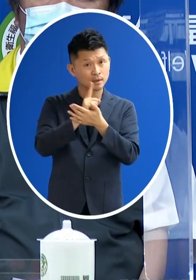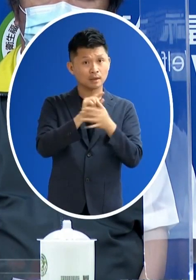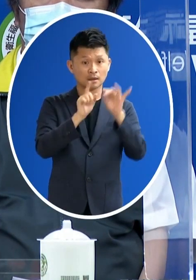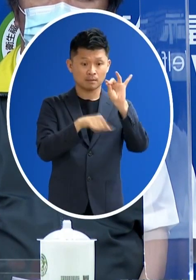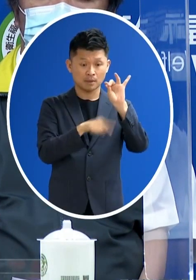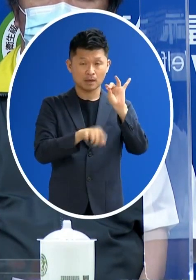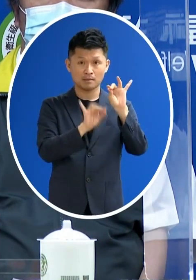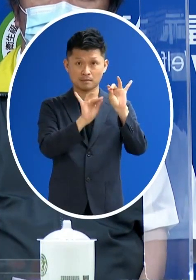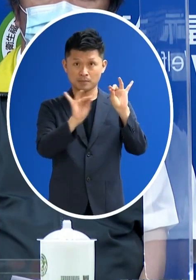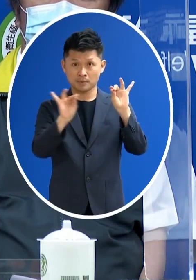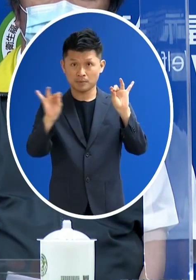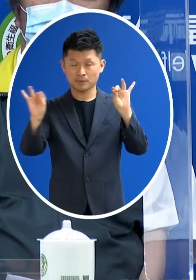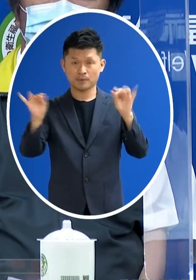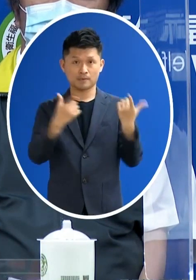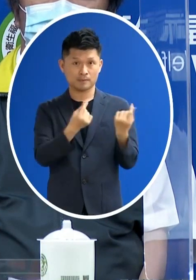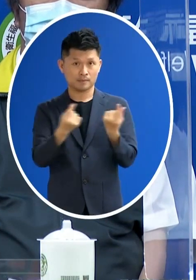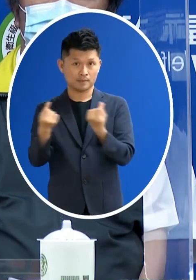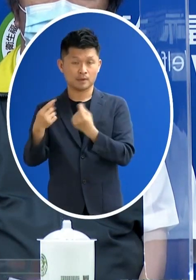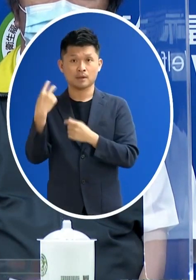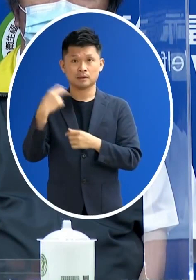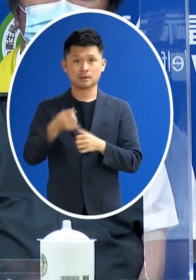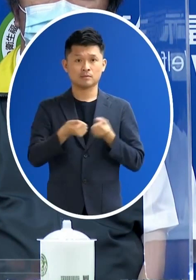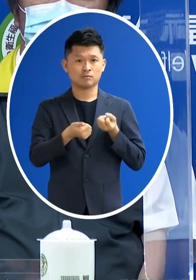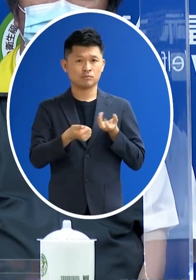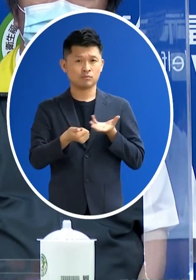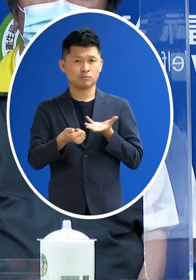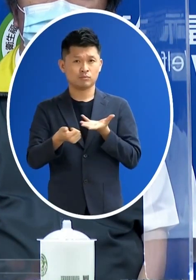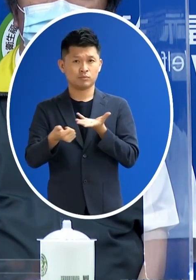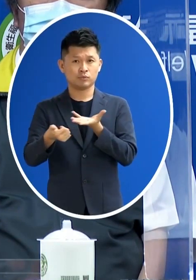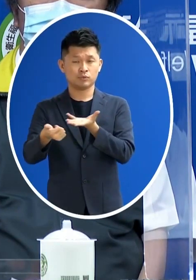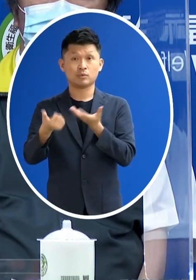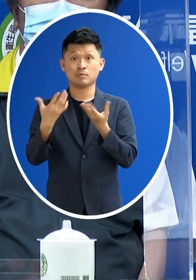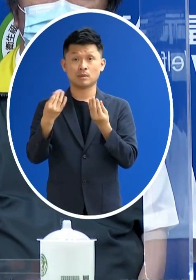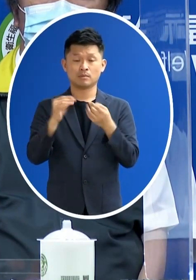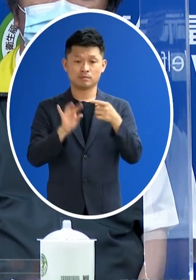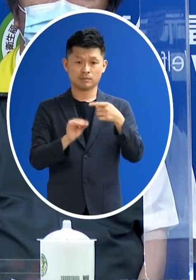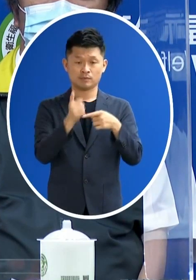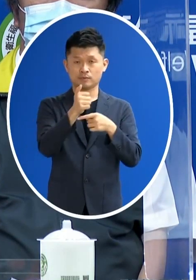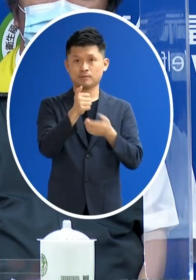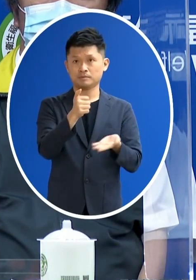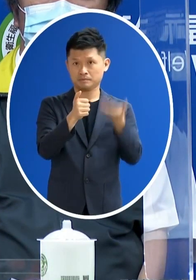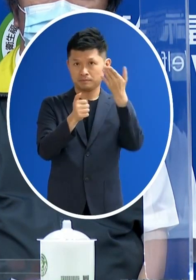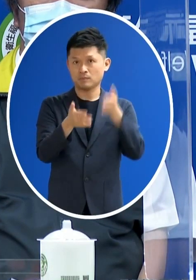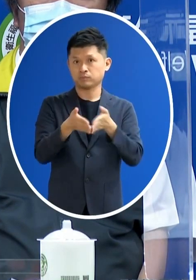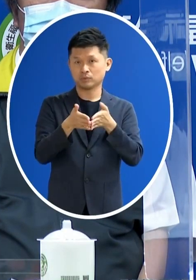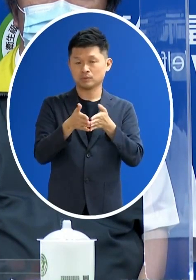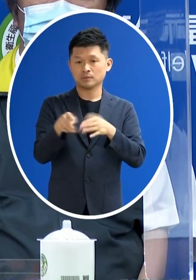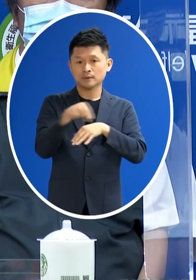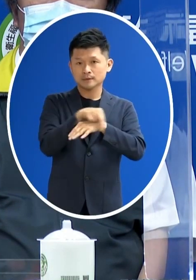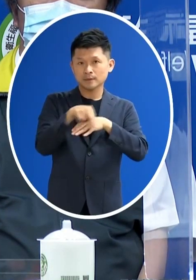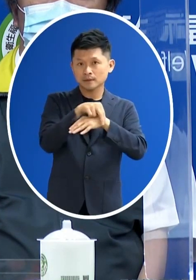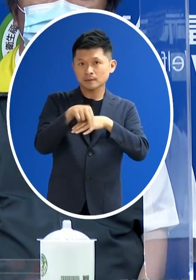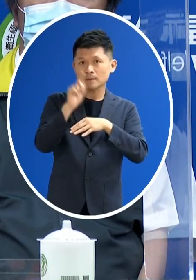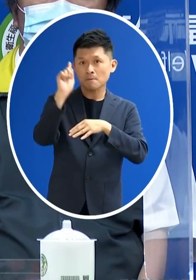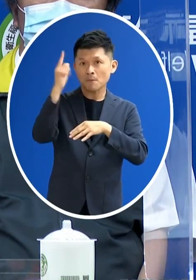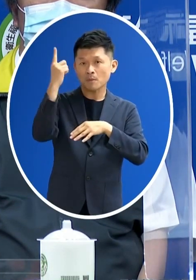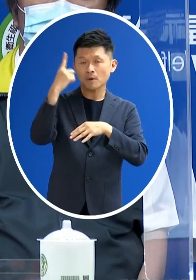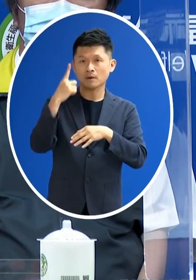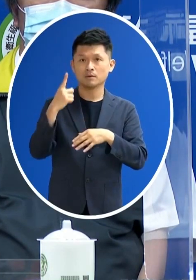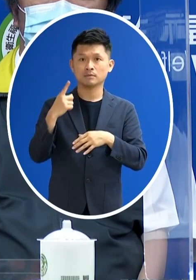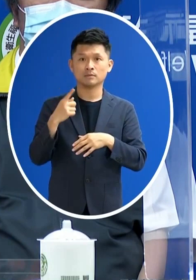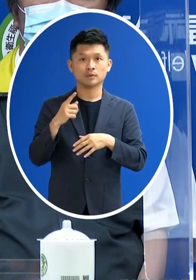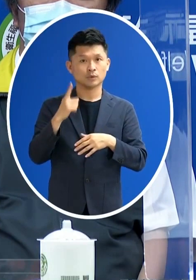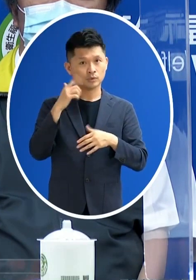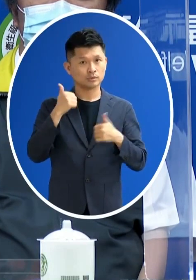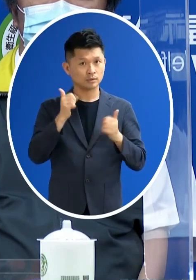外重要的还要有这个没有传播链的要超过50%。好，那这个设计是有它的一个道理，好，因为它